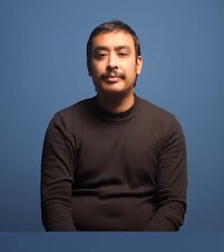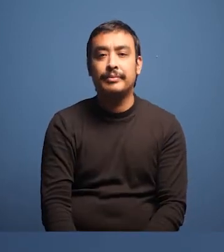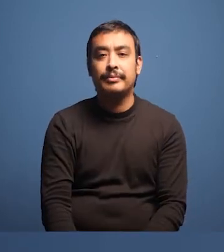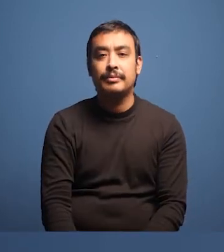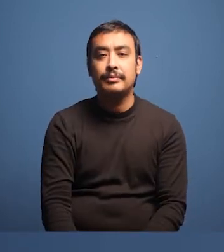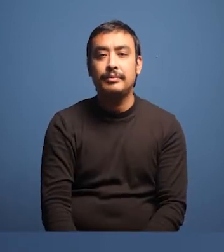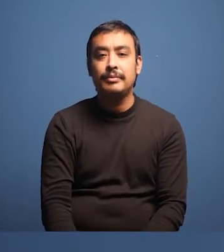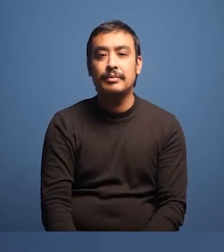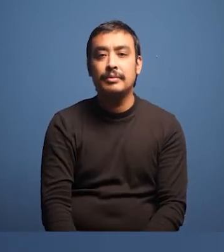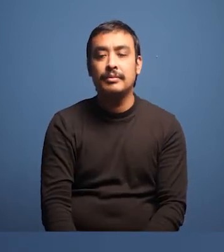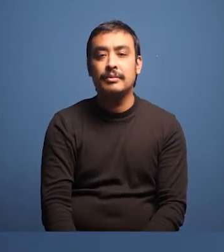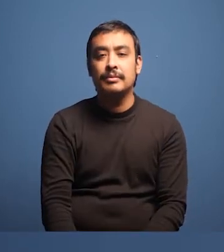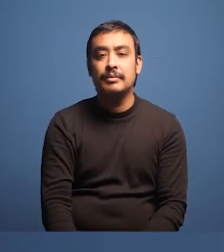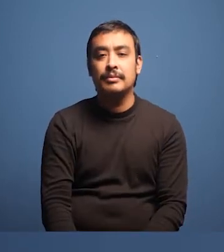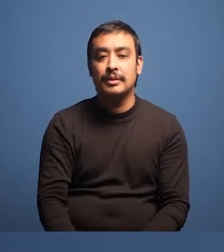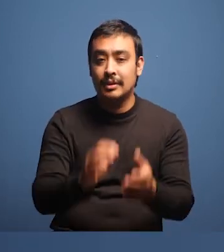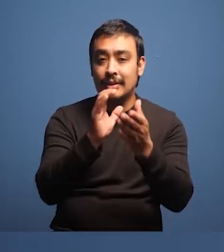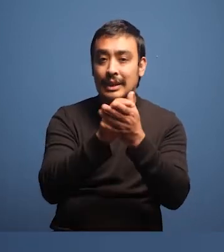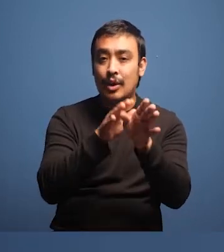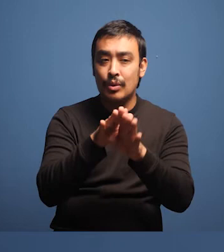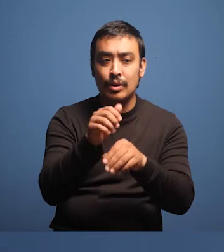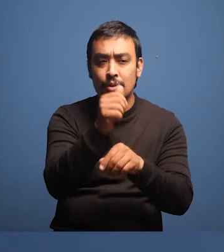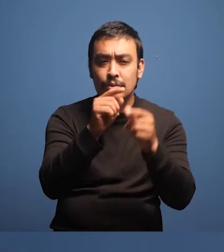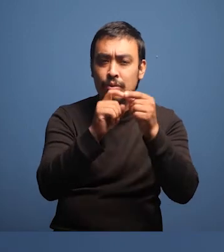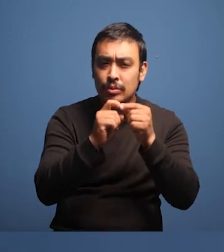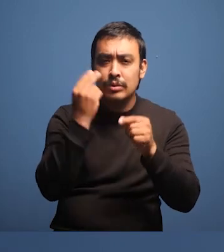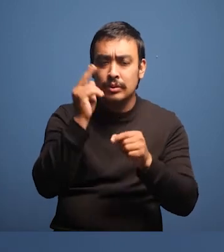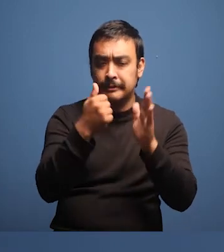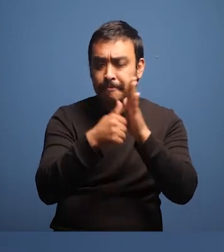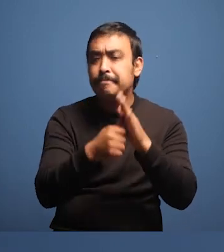सो हाम्रो साथीहरूले चाहिँ अरू के नि सोधिरहेको थियो भने लेट मी चेक।